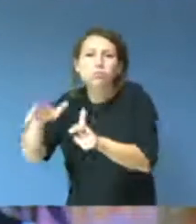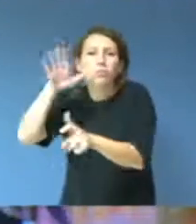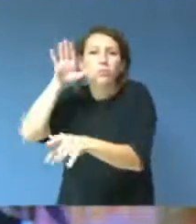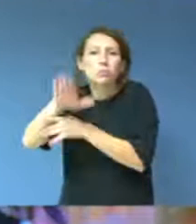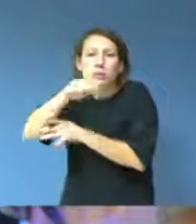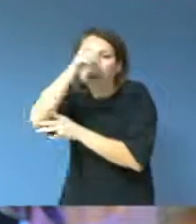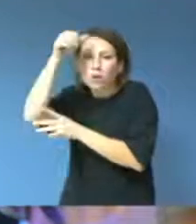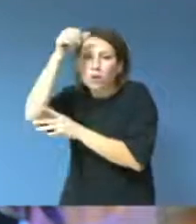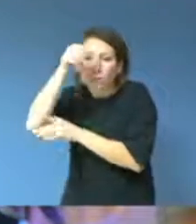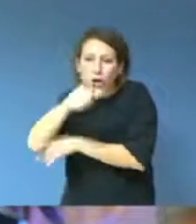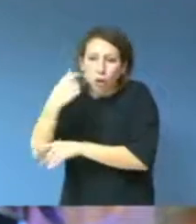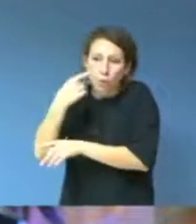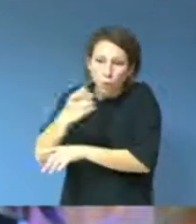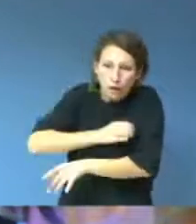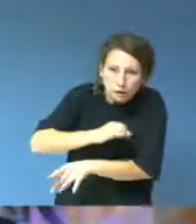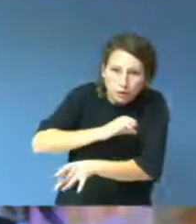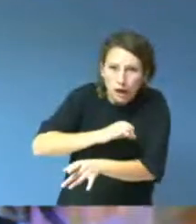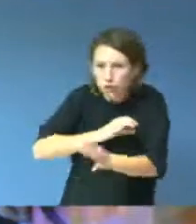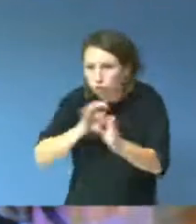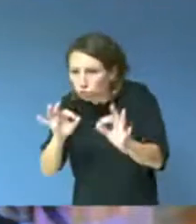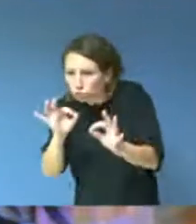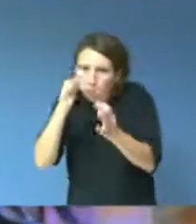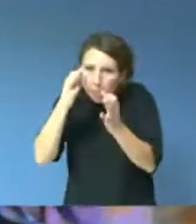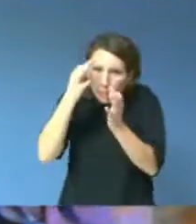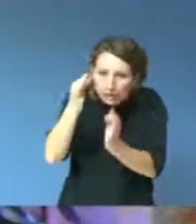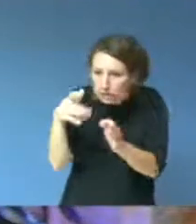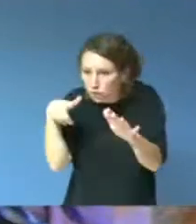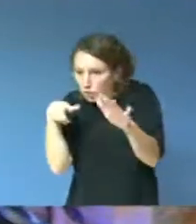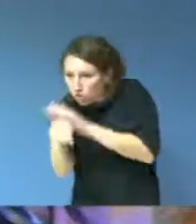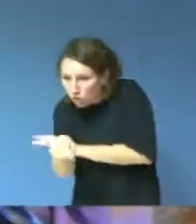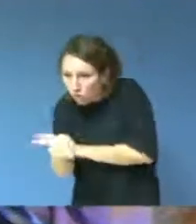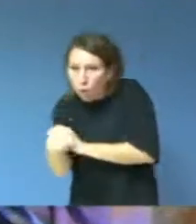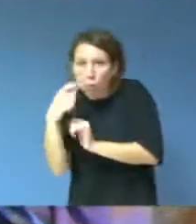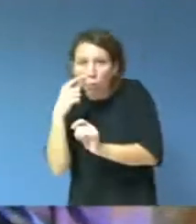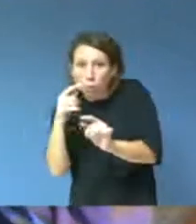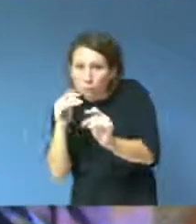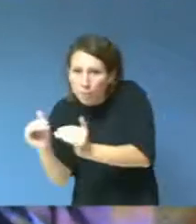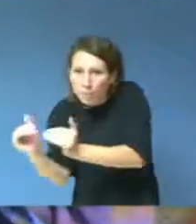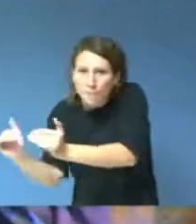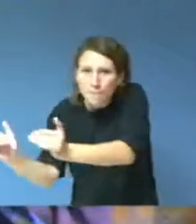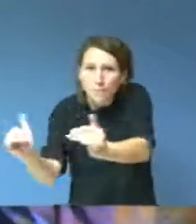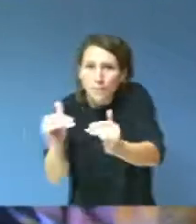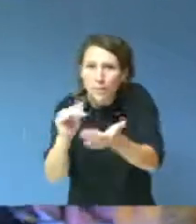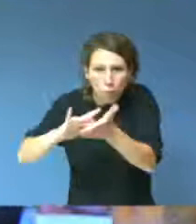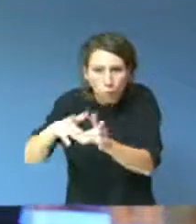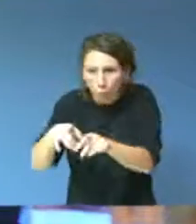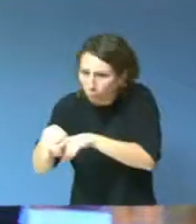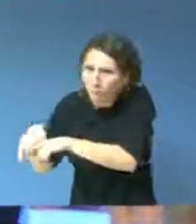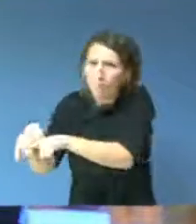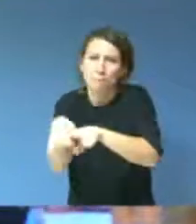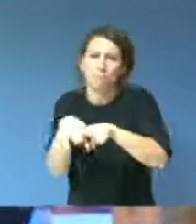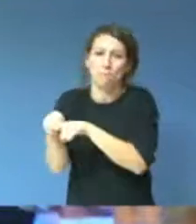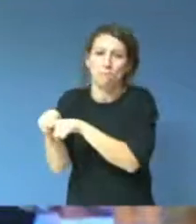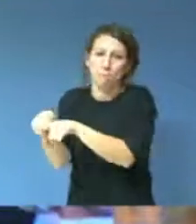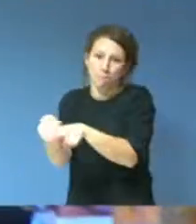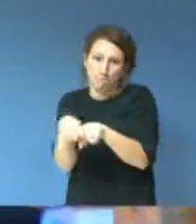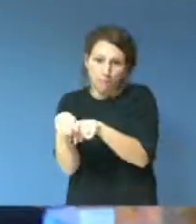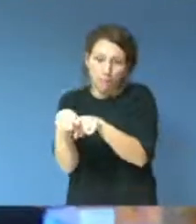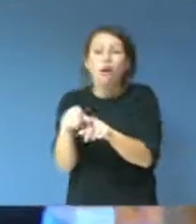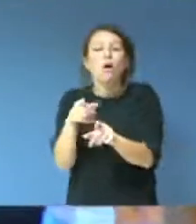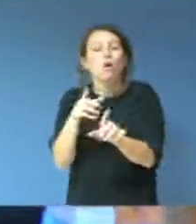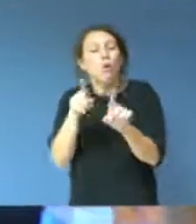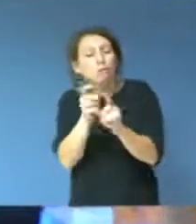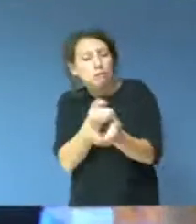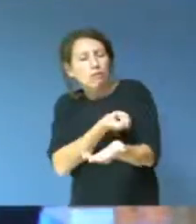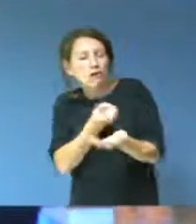à regarder de manière très précise et avoir une subvention qui sera la même pour l'ensemble des écoles privées. Et pour information,